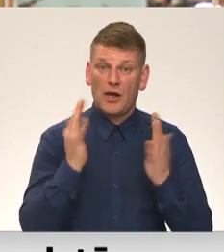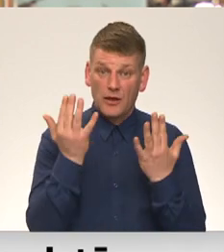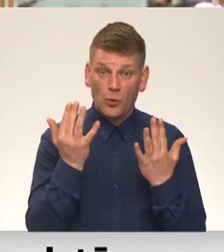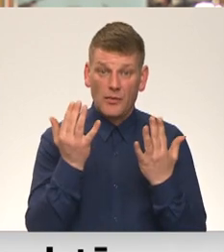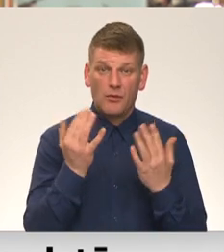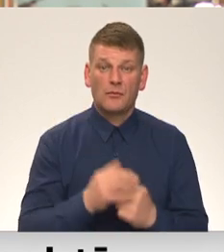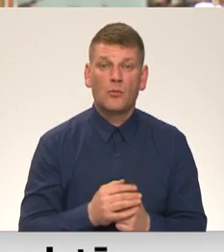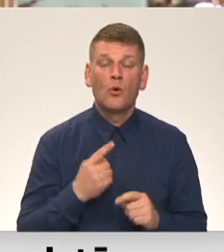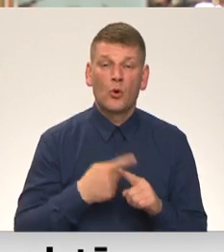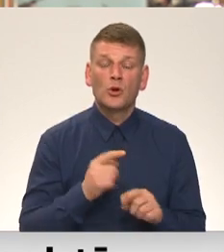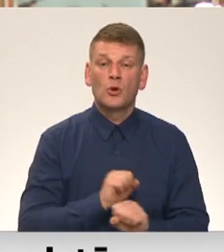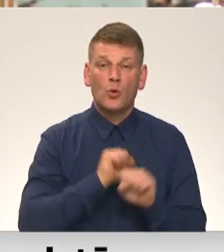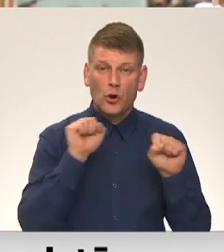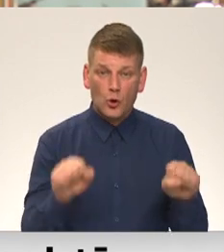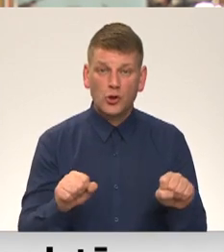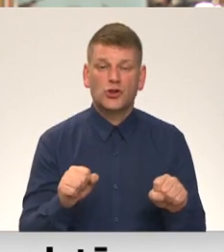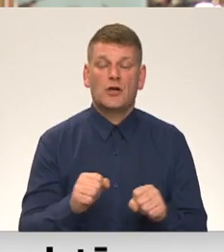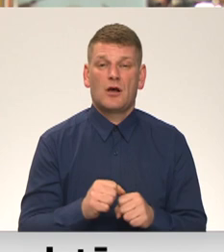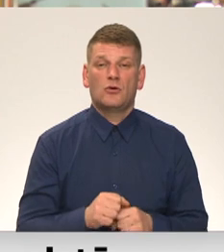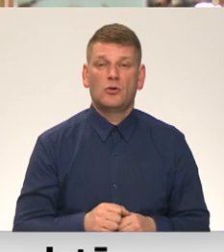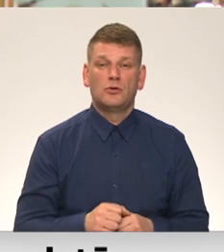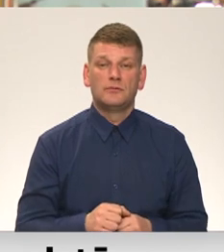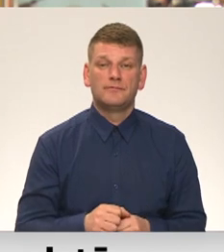un nodrošinātu tādu